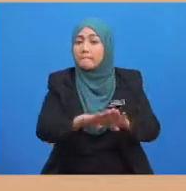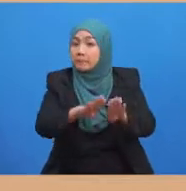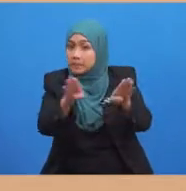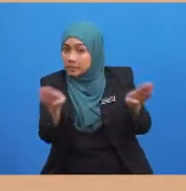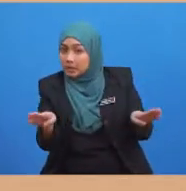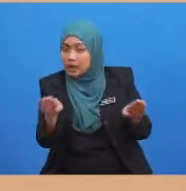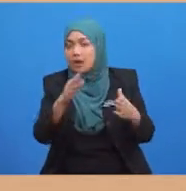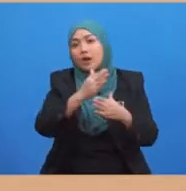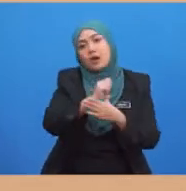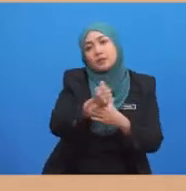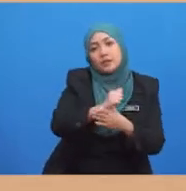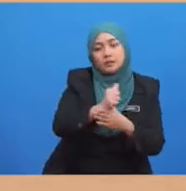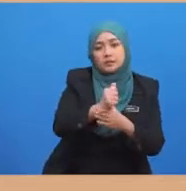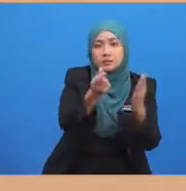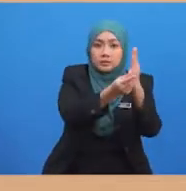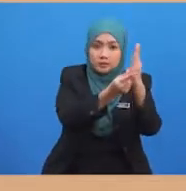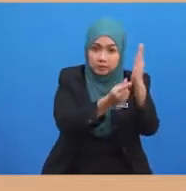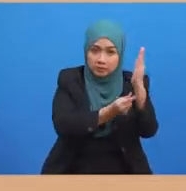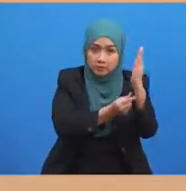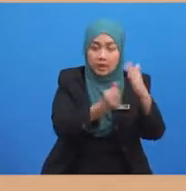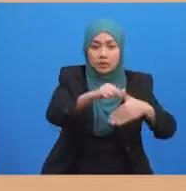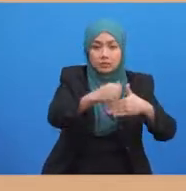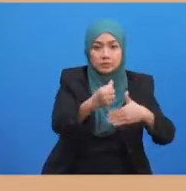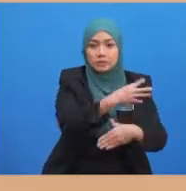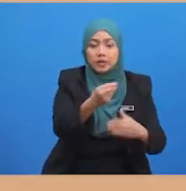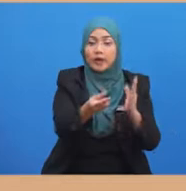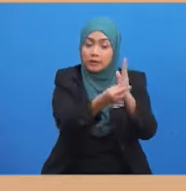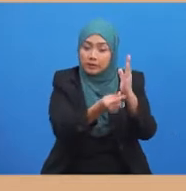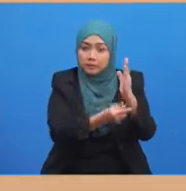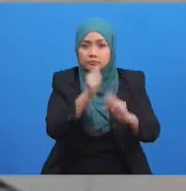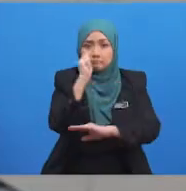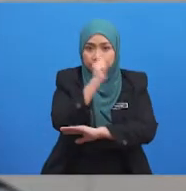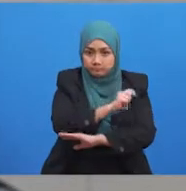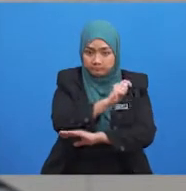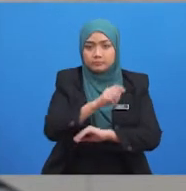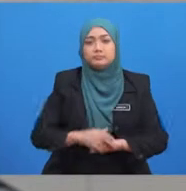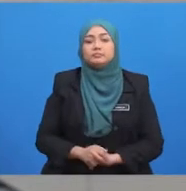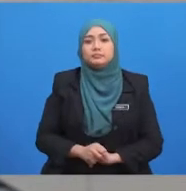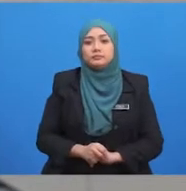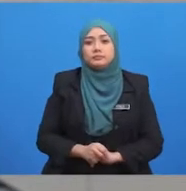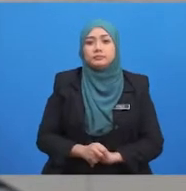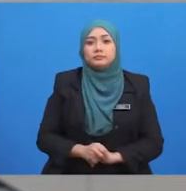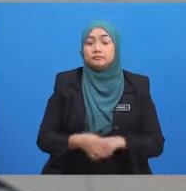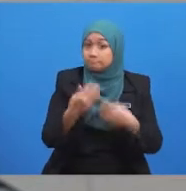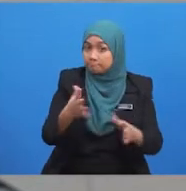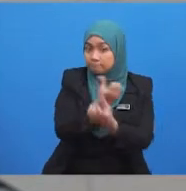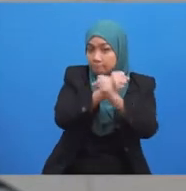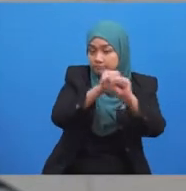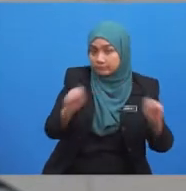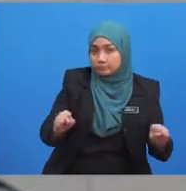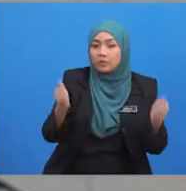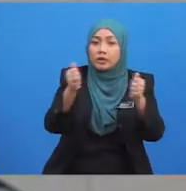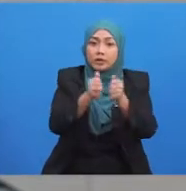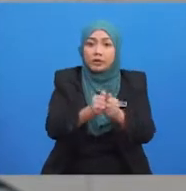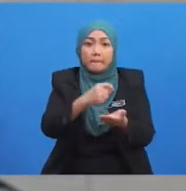di antara getah asli dan getah sintetik. Sudahkah anda bersedia dengan pen